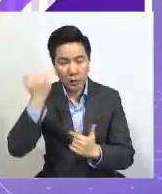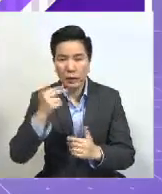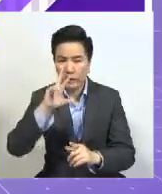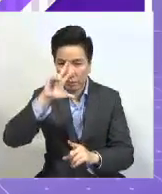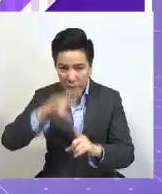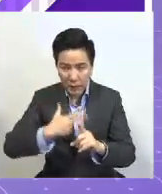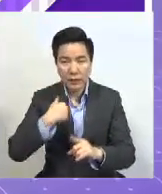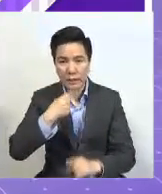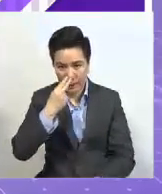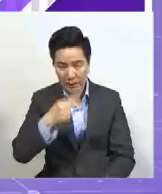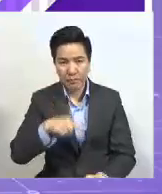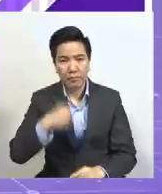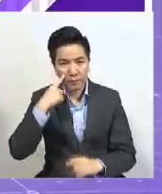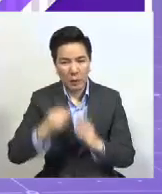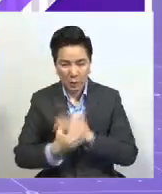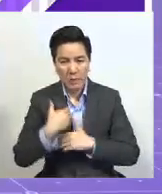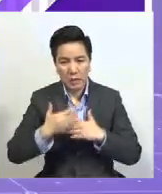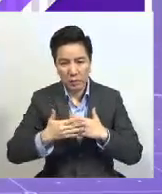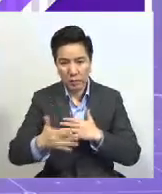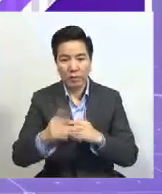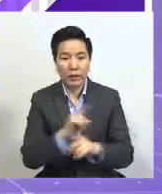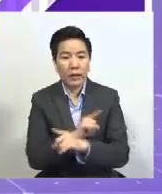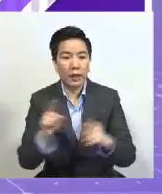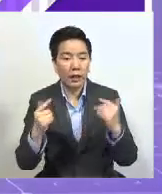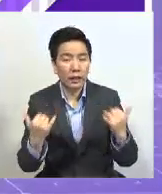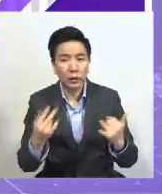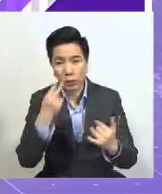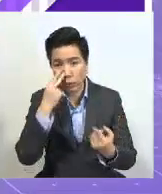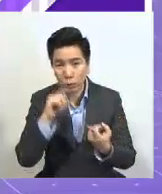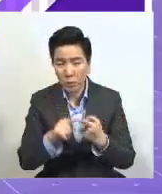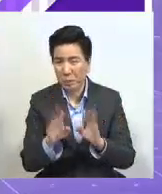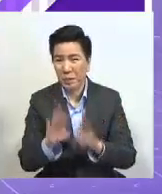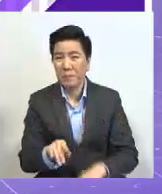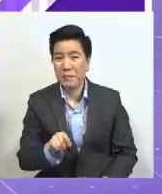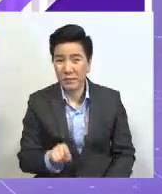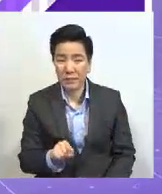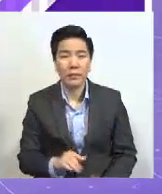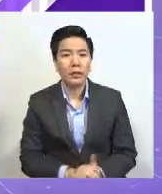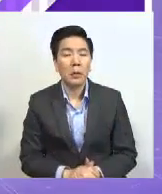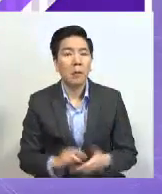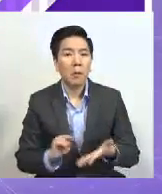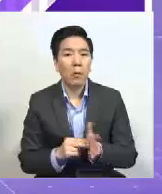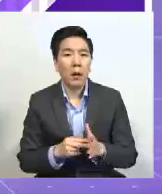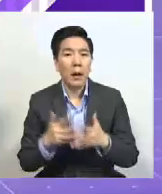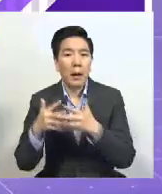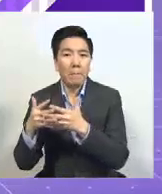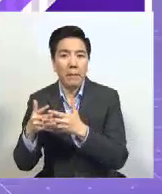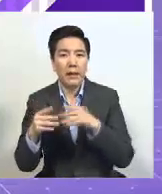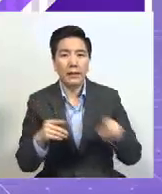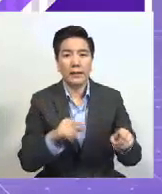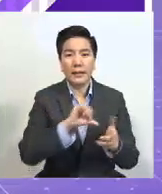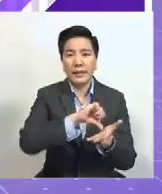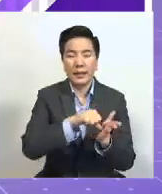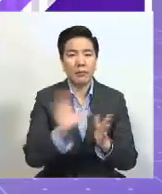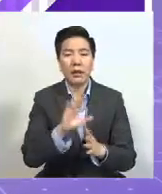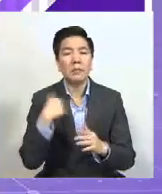เดือนให้เห็นละนะฮะทีนี้การเกิดขึ้นลักษณะนี้มันไม่ได้เป็นการระหว่างสหรัฐกับอิหร่านเท่านั้นผ